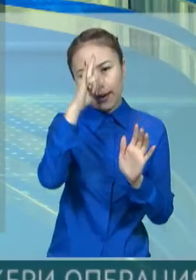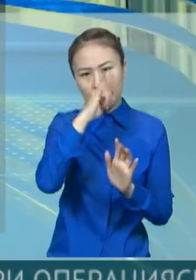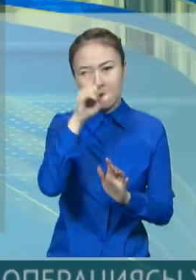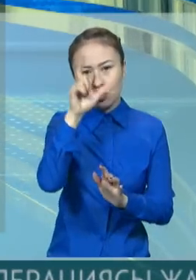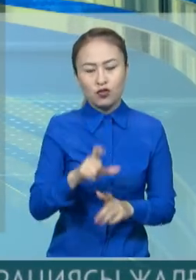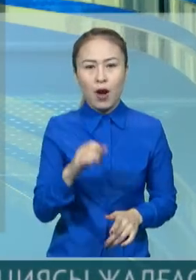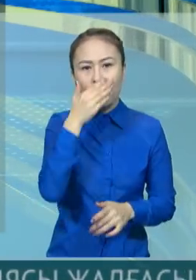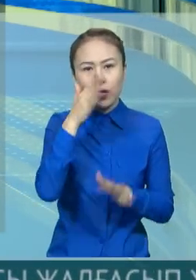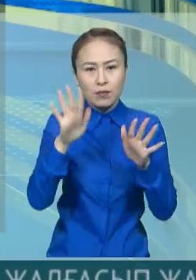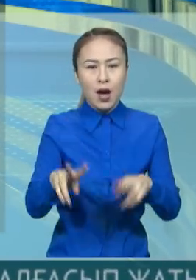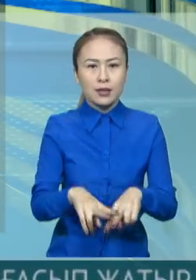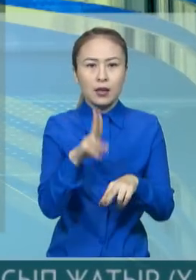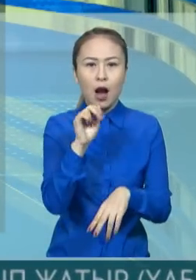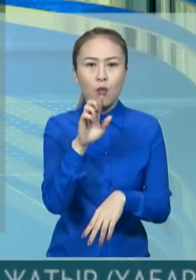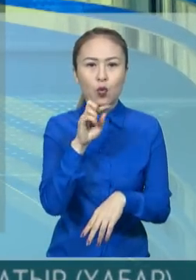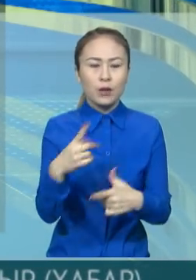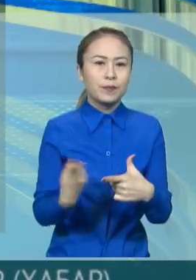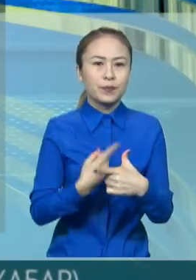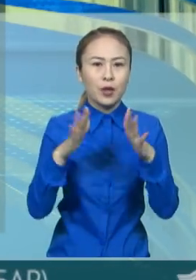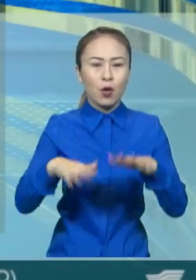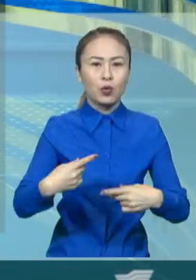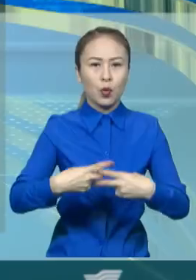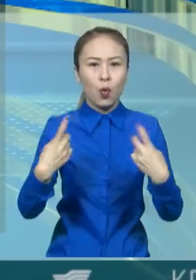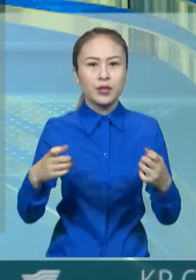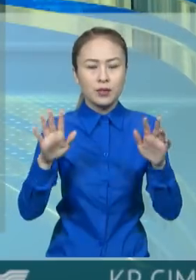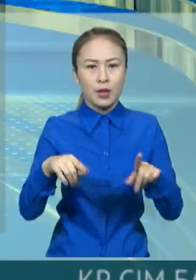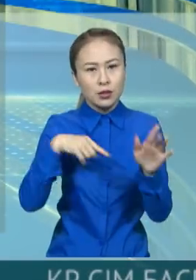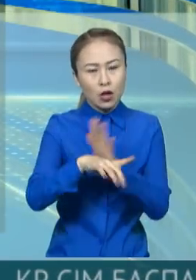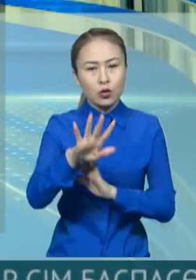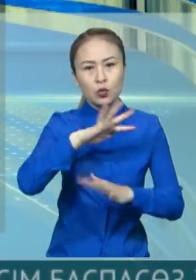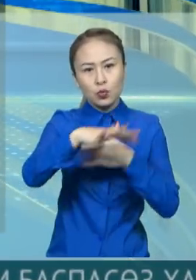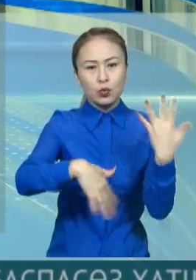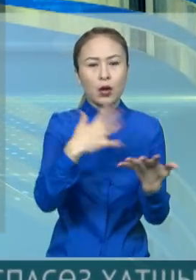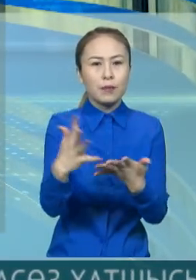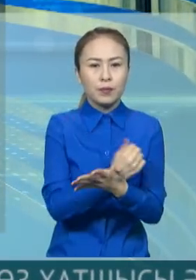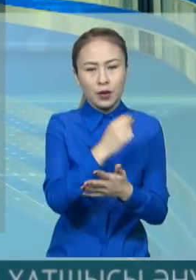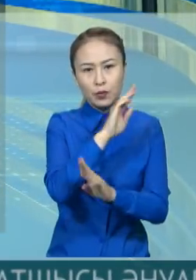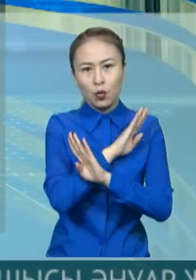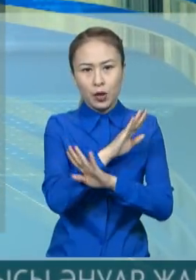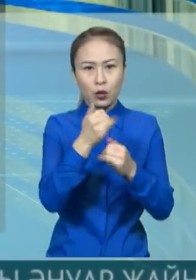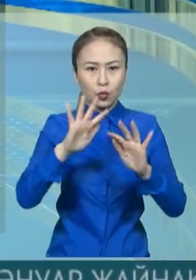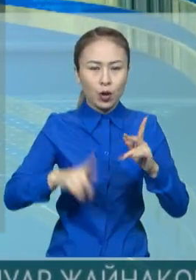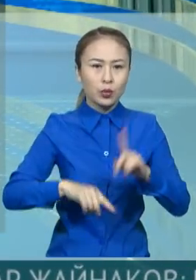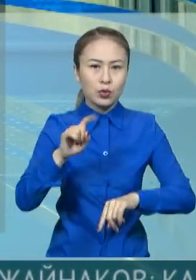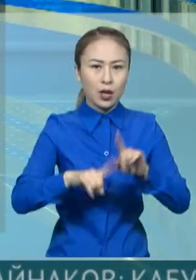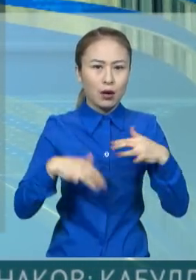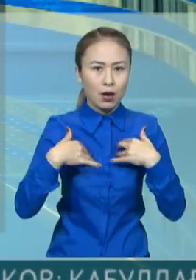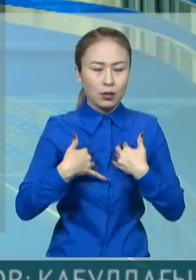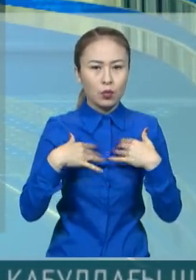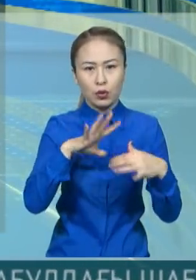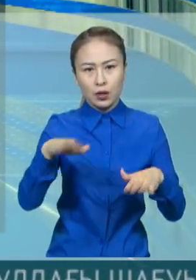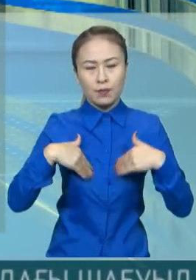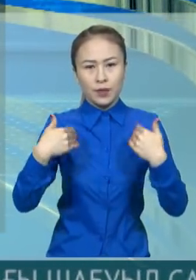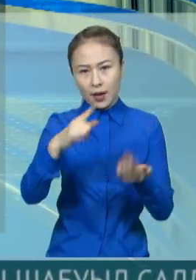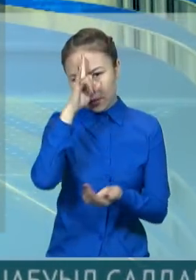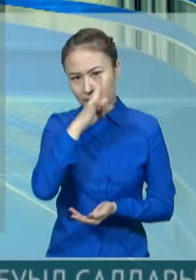азаматы Ауғанстан астанасы Кабулдағы интерконтиненталь қонақ үйінде болған шабуыл кезінде қаза тапты. Жақындары мен туған туыстарына қайғырып